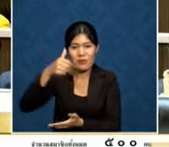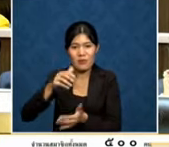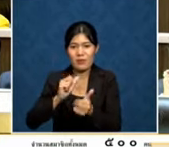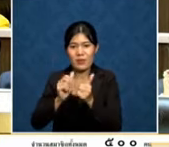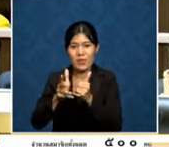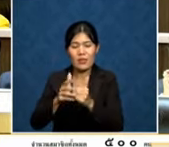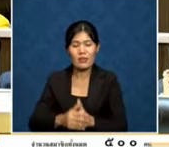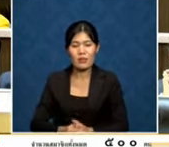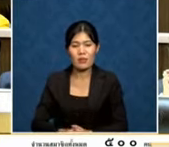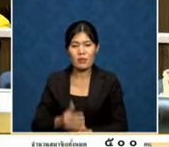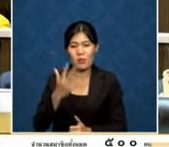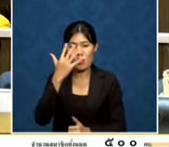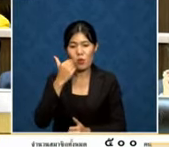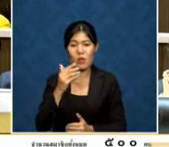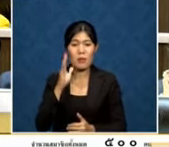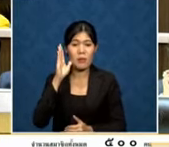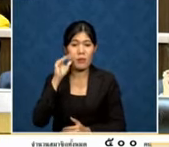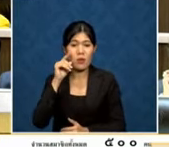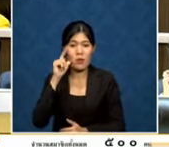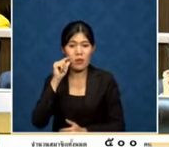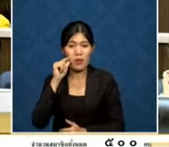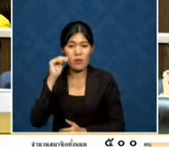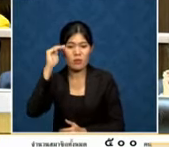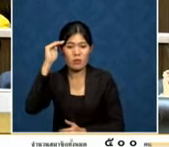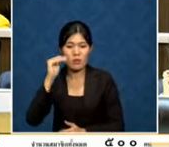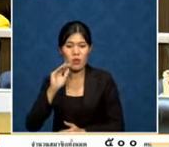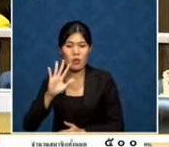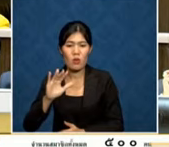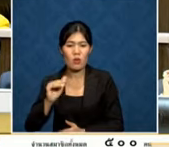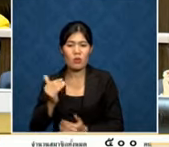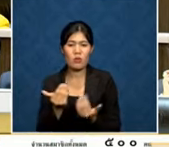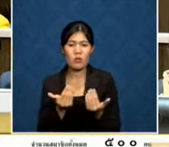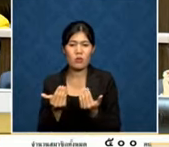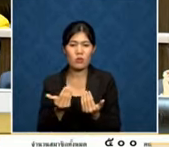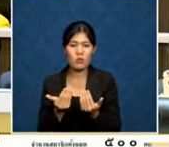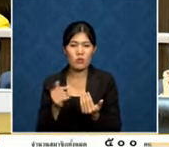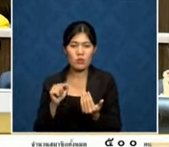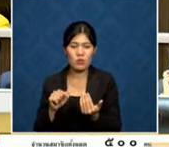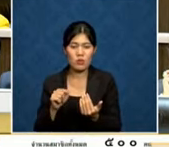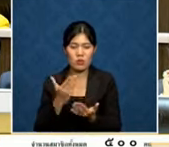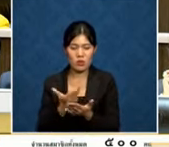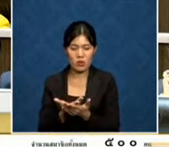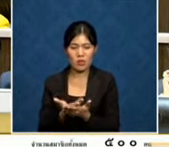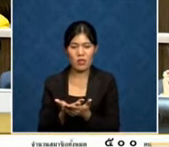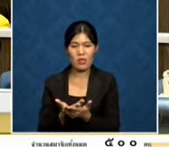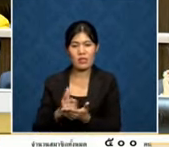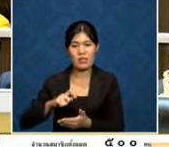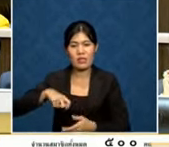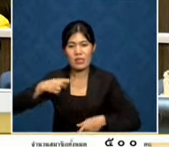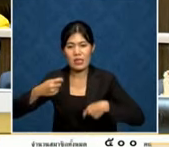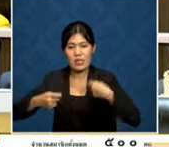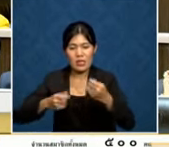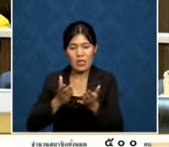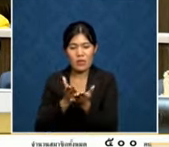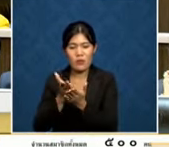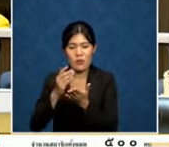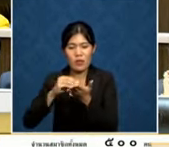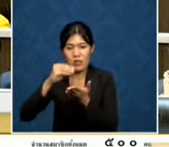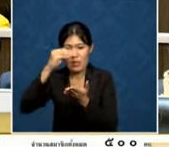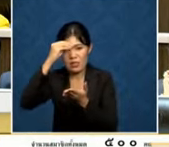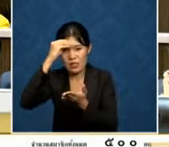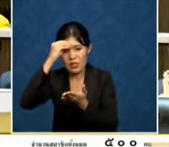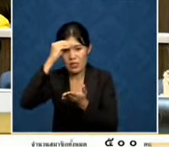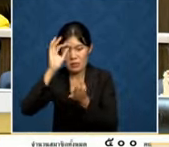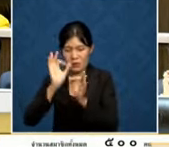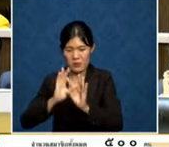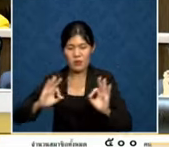ว่าผู้ปกครองพ่อแม่พี่น้องในส่วนของการใช้จ่ายในเรื่องของการศึกษาของพี่น้องประชาชนนั้นเนี่ยมีความ